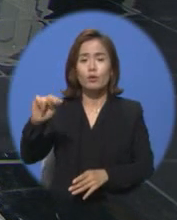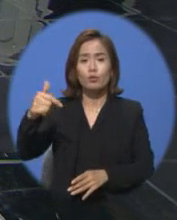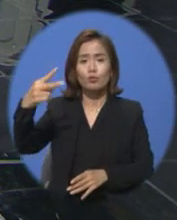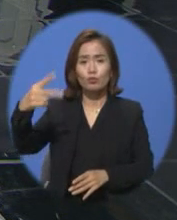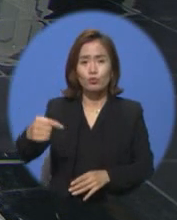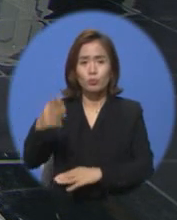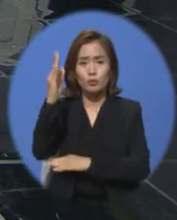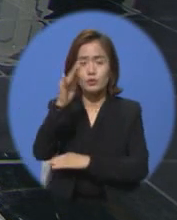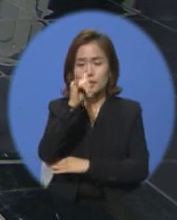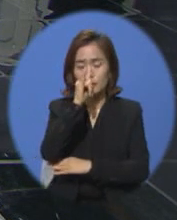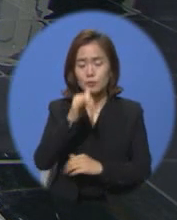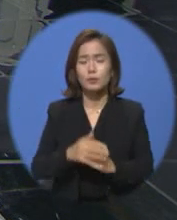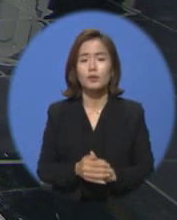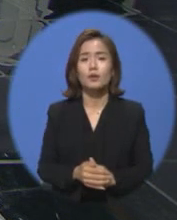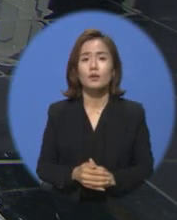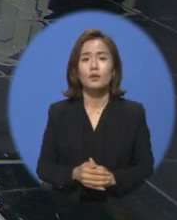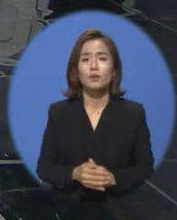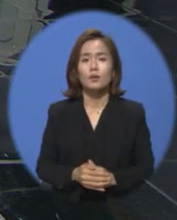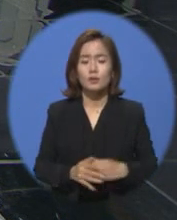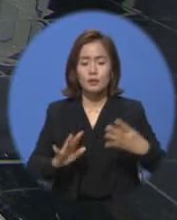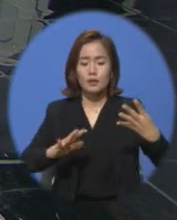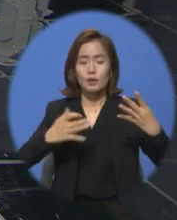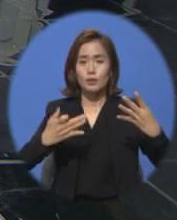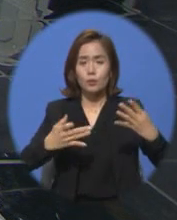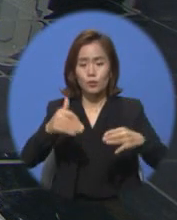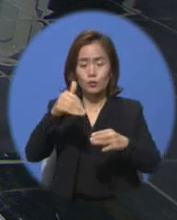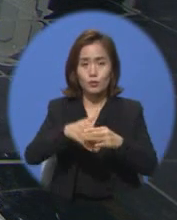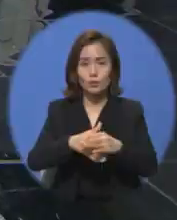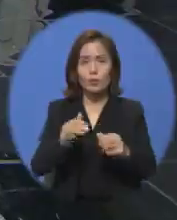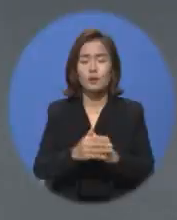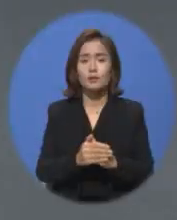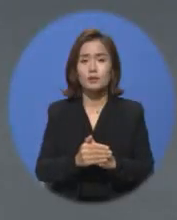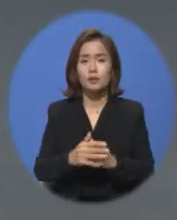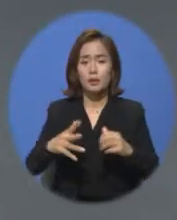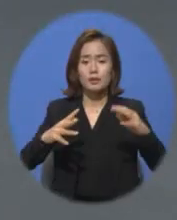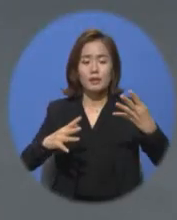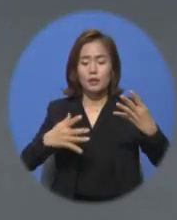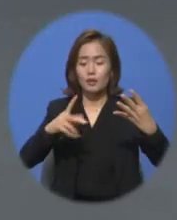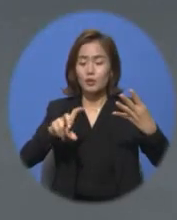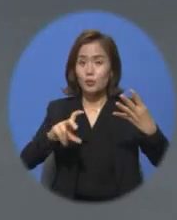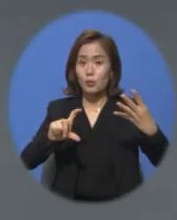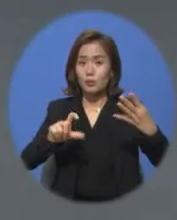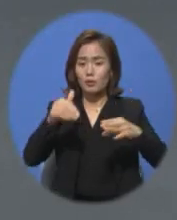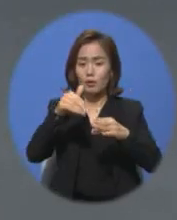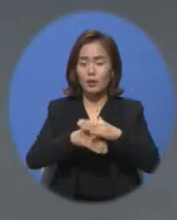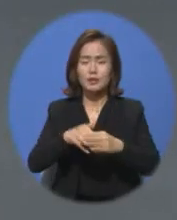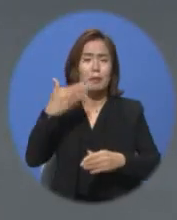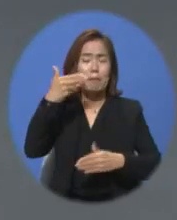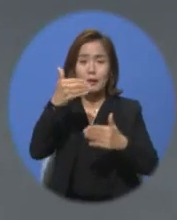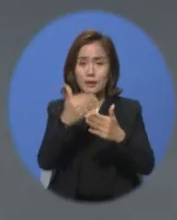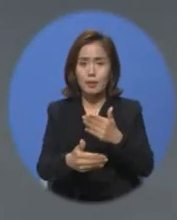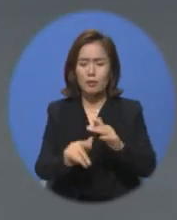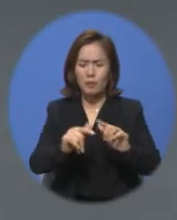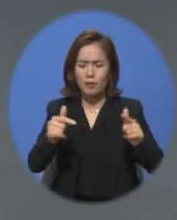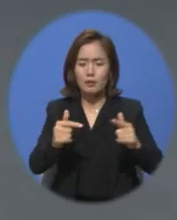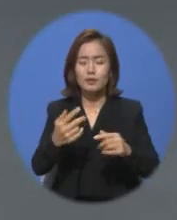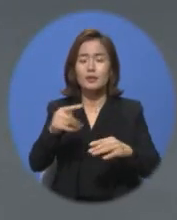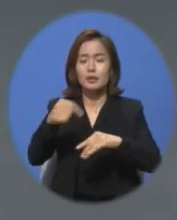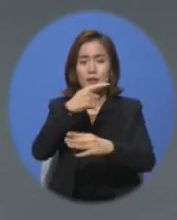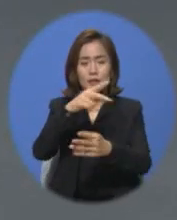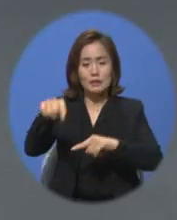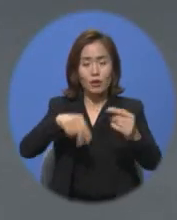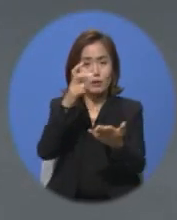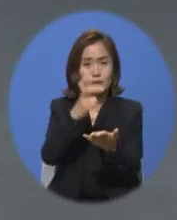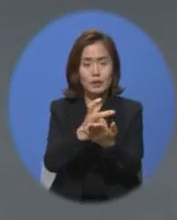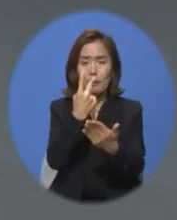국민혁명배당당의박현후보가연설할예정입니다. 이제15일총선까지단8일밖에남지않았습니다 .각 후보자는유권자들의마음을 사로잡기위해다양한